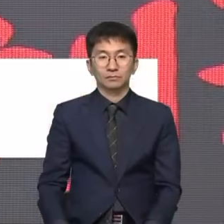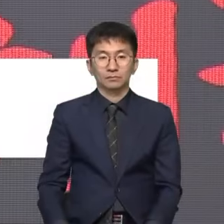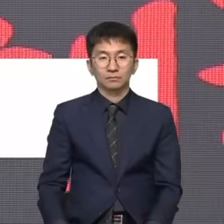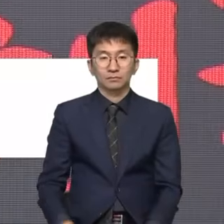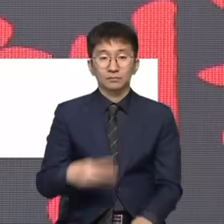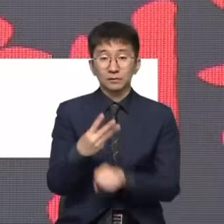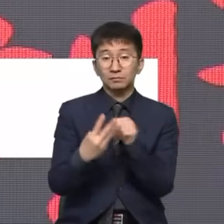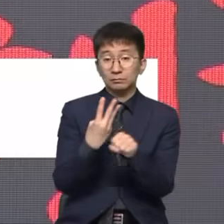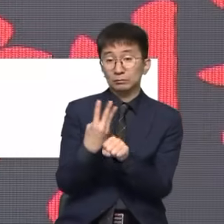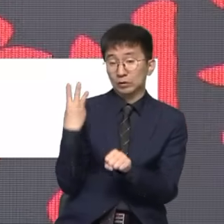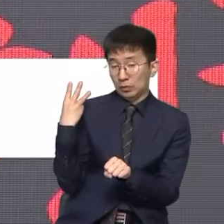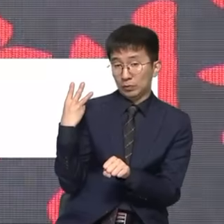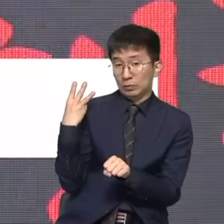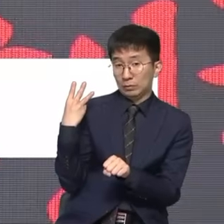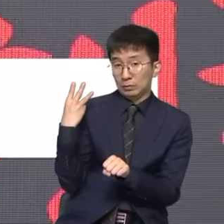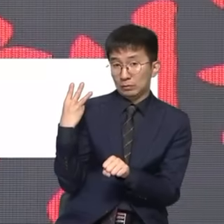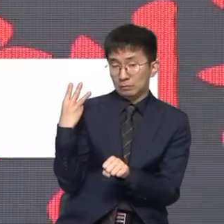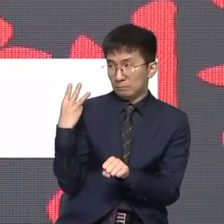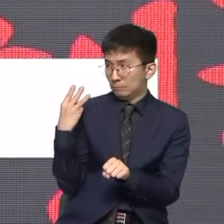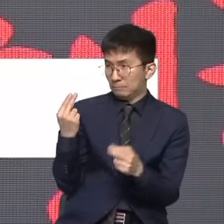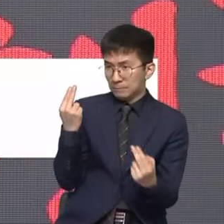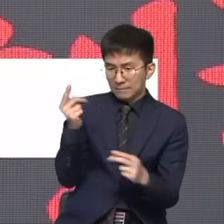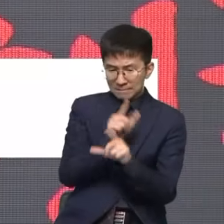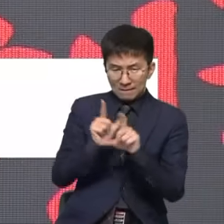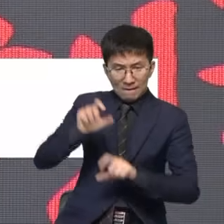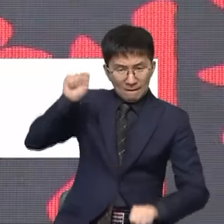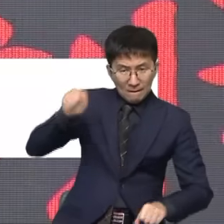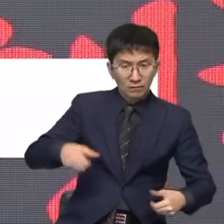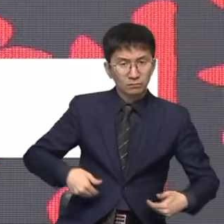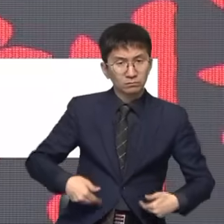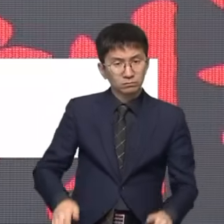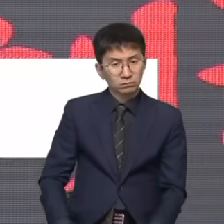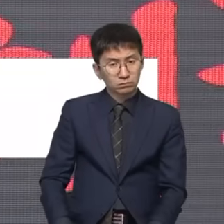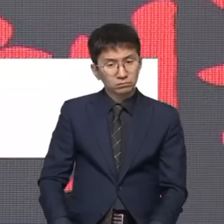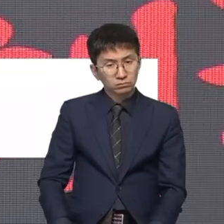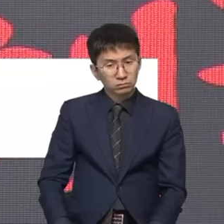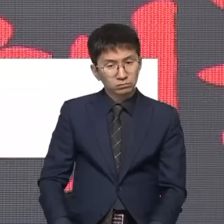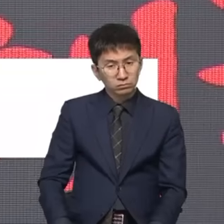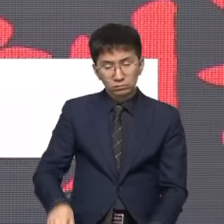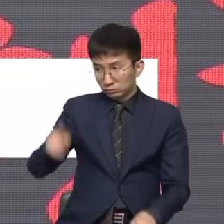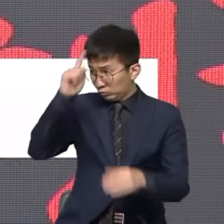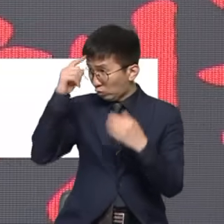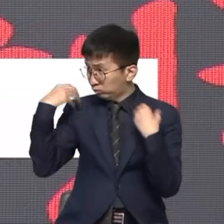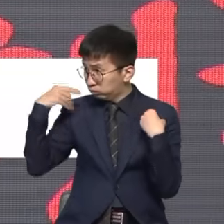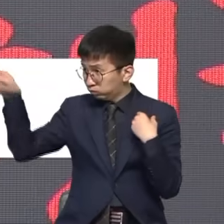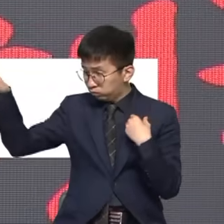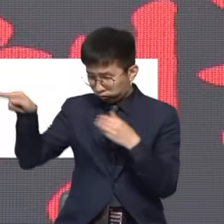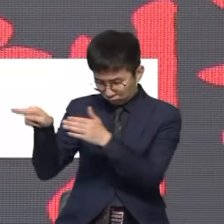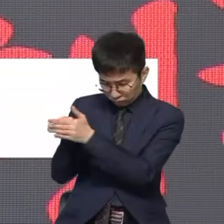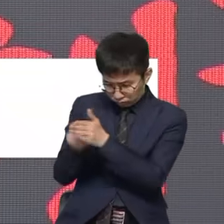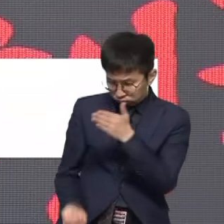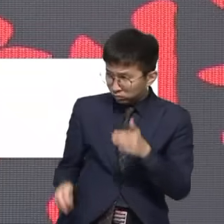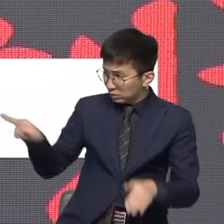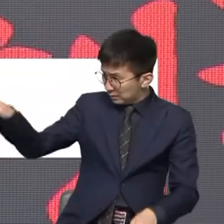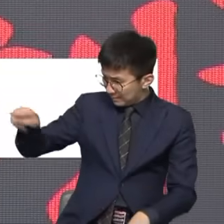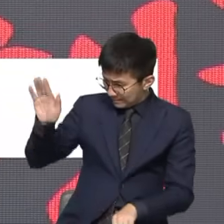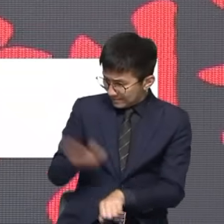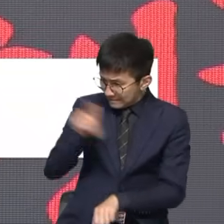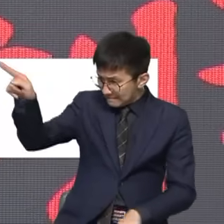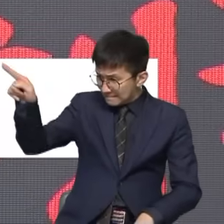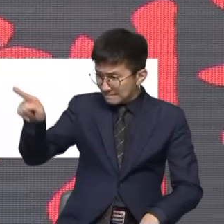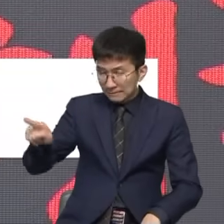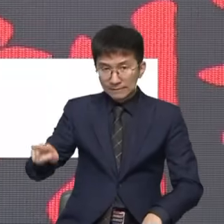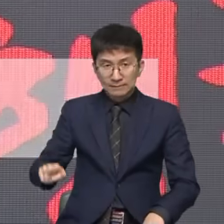3년 전보다 더욱 강력한 투쟁에 돌입할 수밖에 없으며 이는 전적으로 의정관의 신뢰를 깬 정부에게 책임이